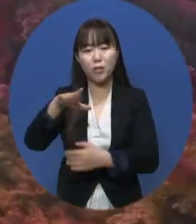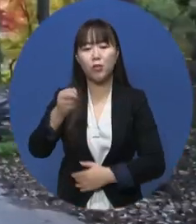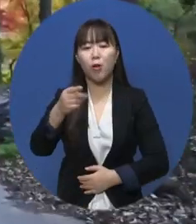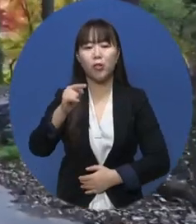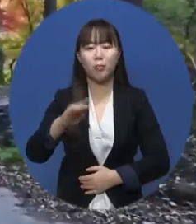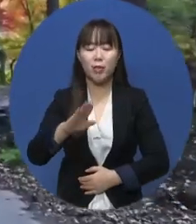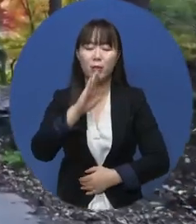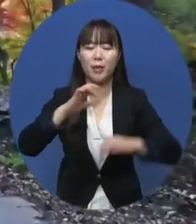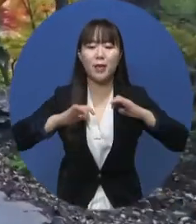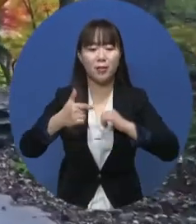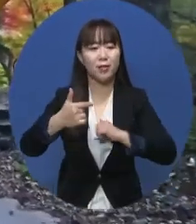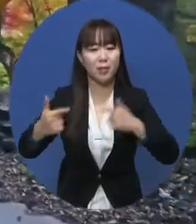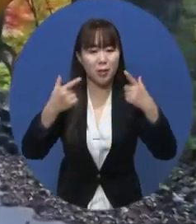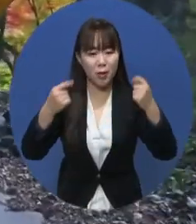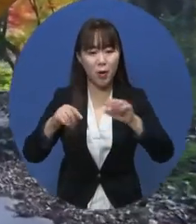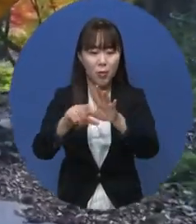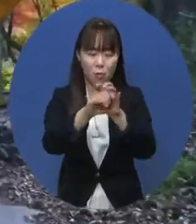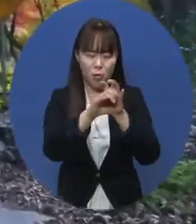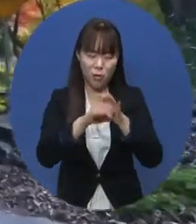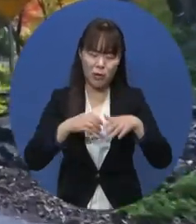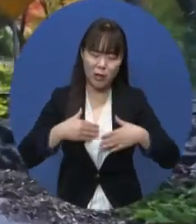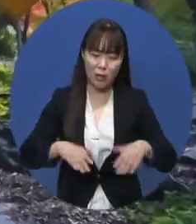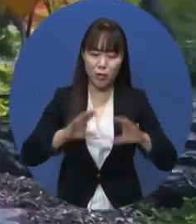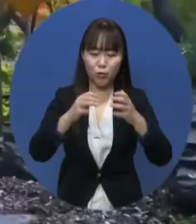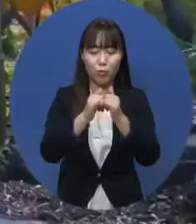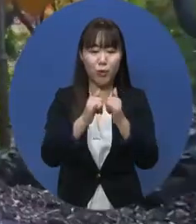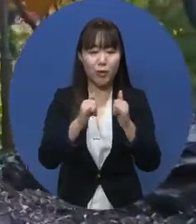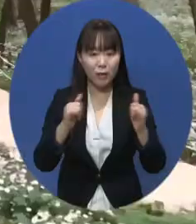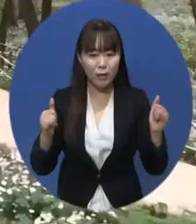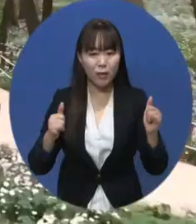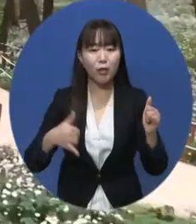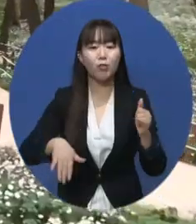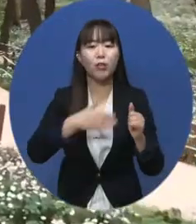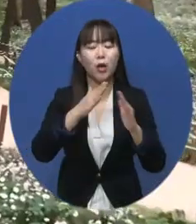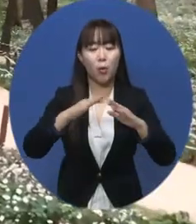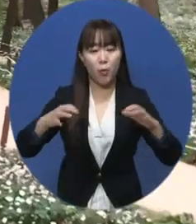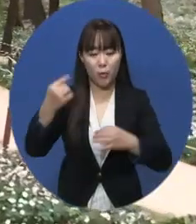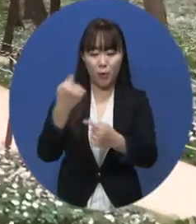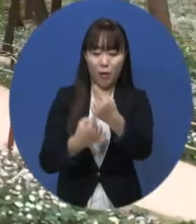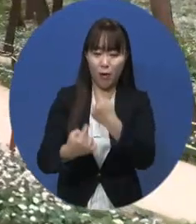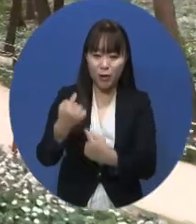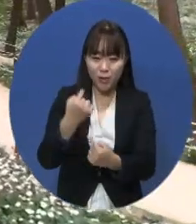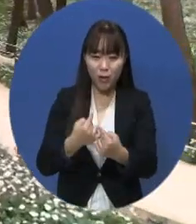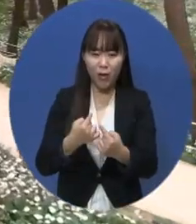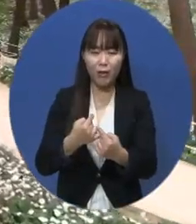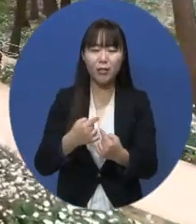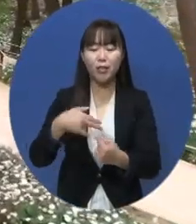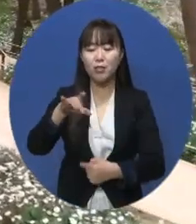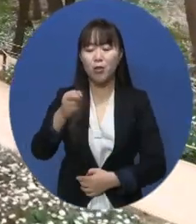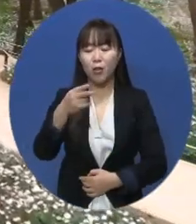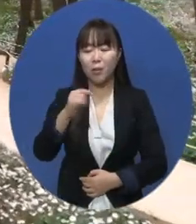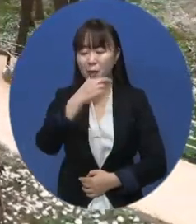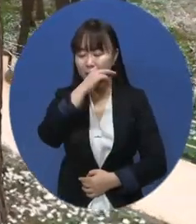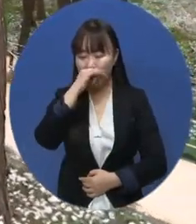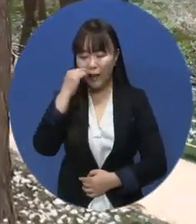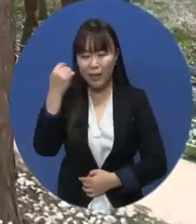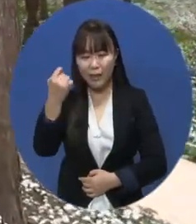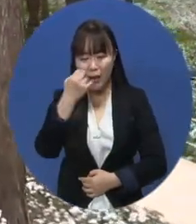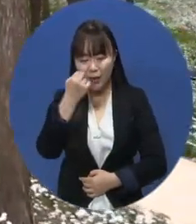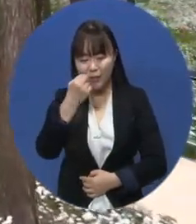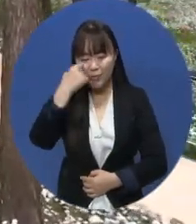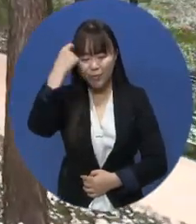큰 자랑이라며 코로나19로 지친 국민들이 우리 고장을 방문해 정읍의 향기를 느끼며 커다란